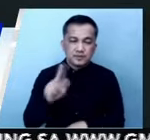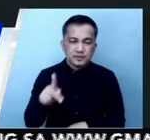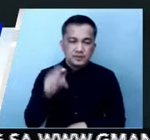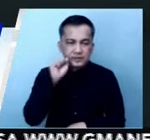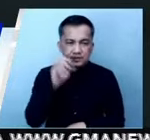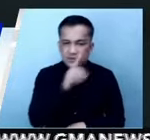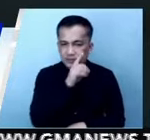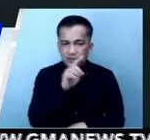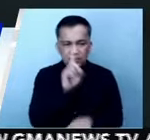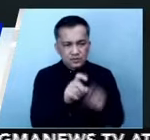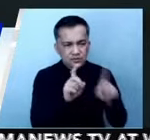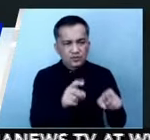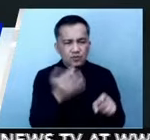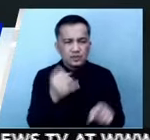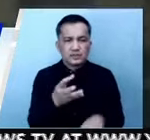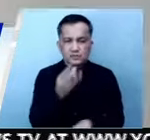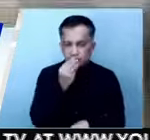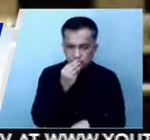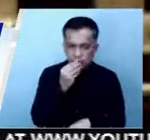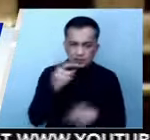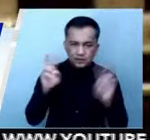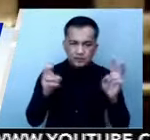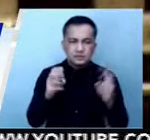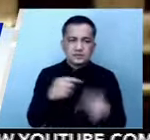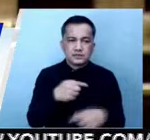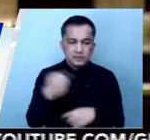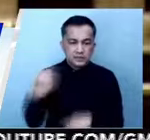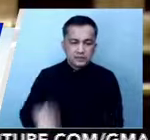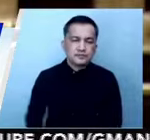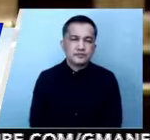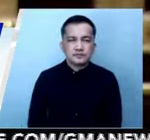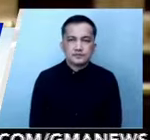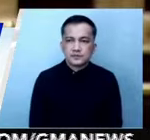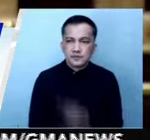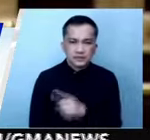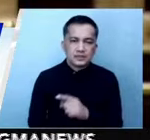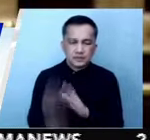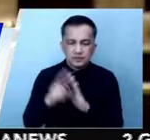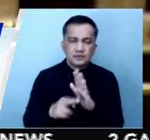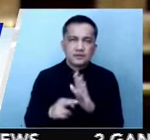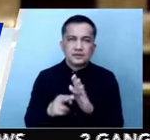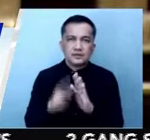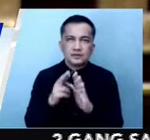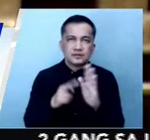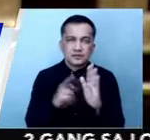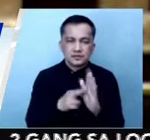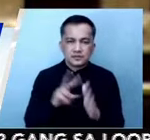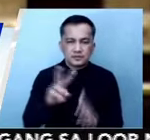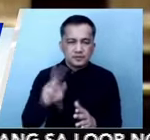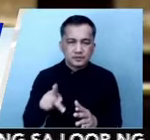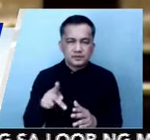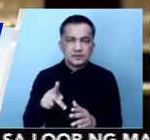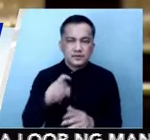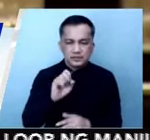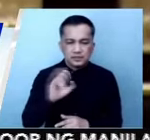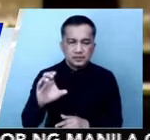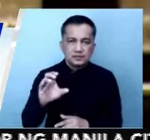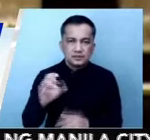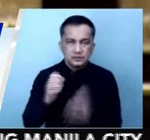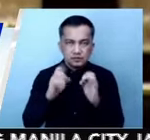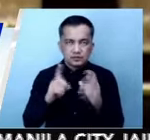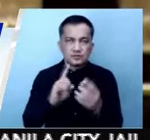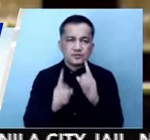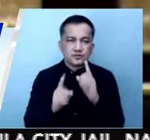bakit tikom ang kanyang bibig sa usapin ng China. That's not the role of a Vice President or a Secretary of Education to talk about